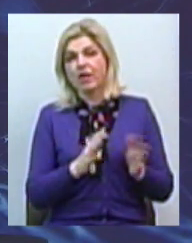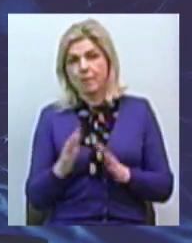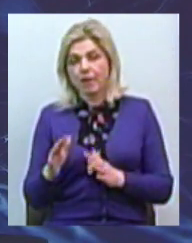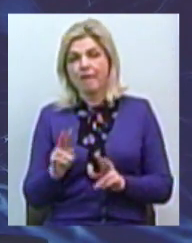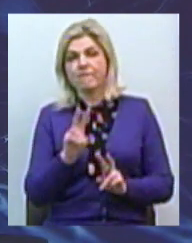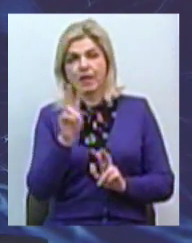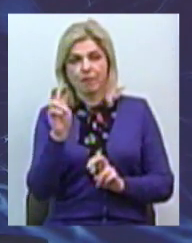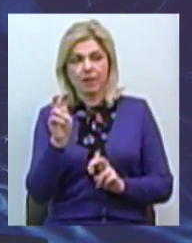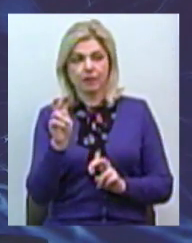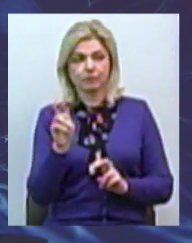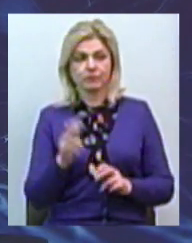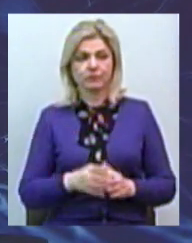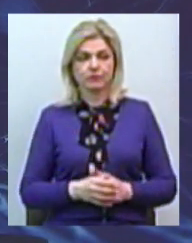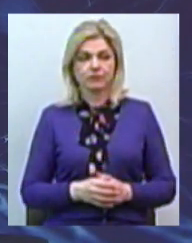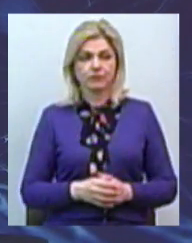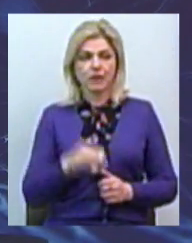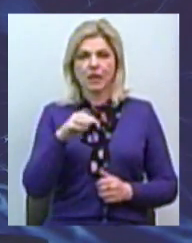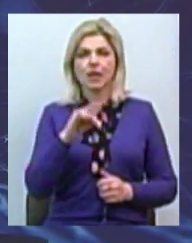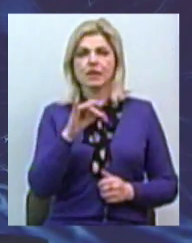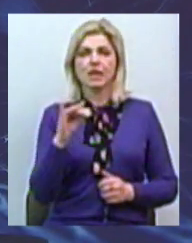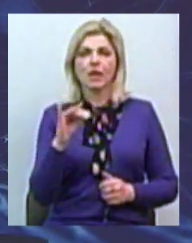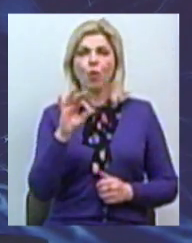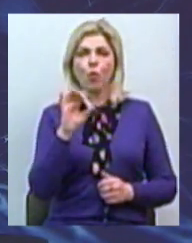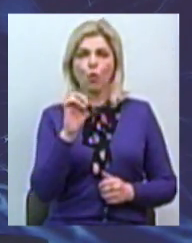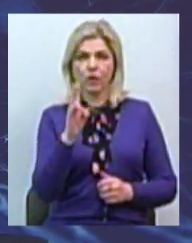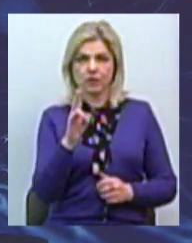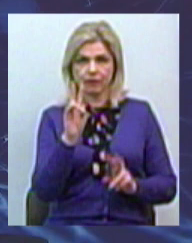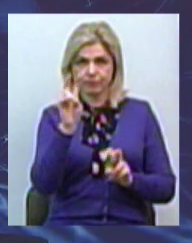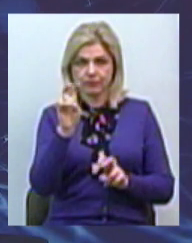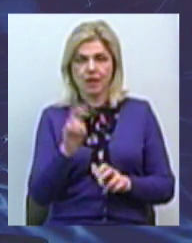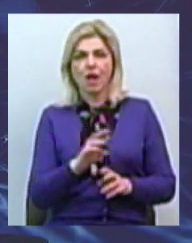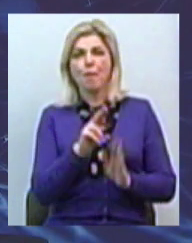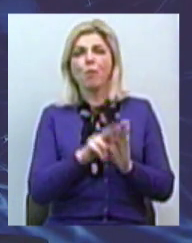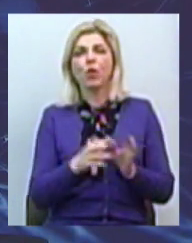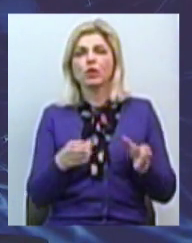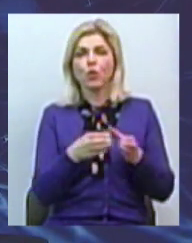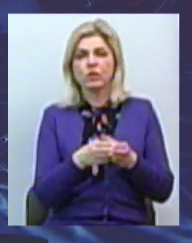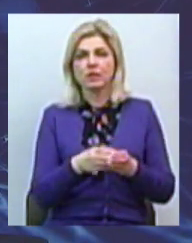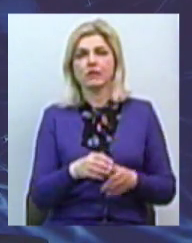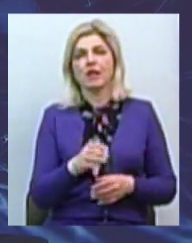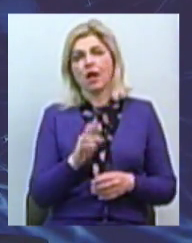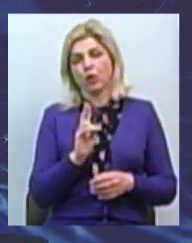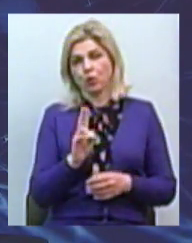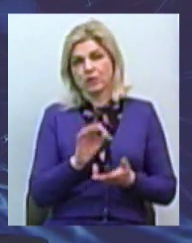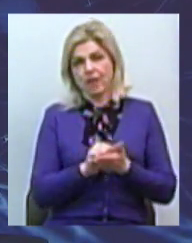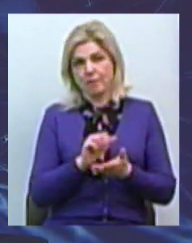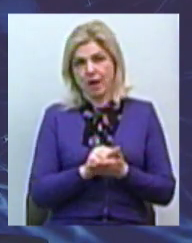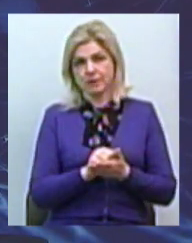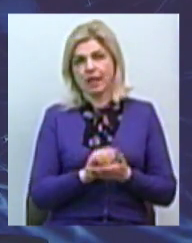фірма «Тріон», якщо не помиляюся, вона називається, це підрозділ НКТВ, який займається інтернетом.